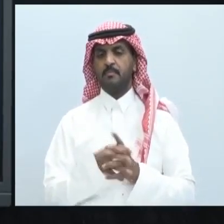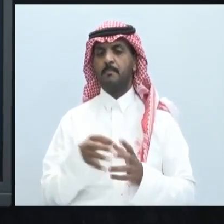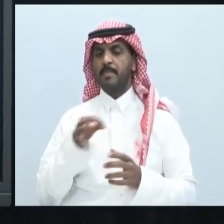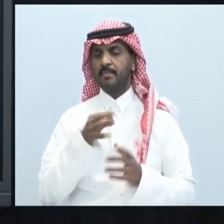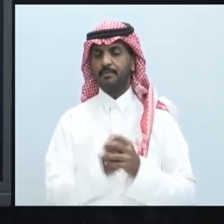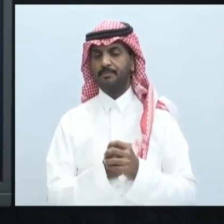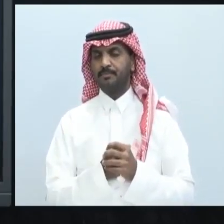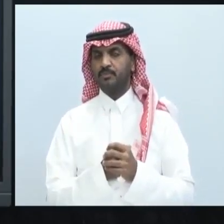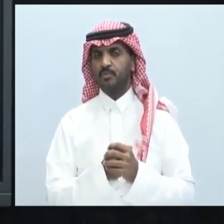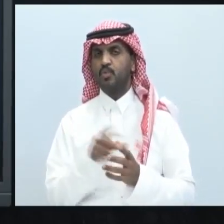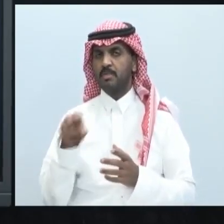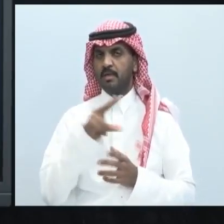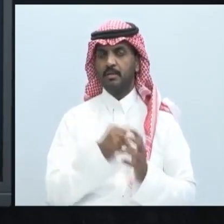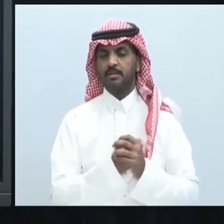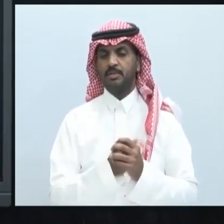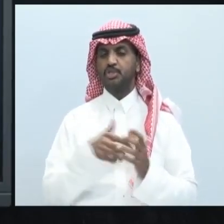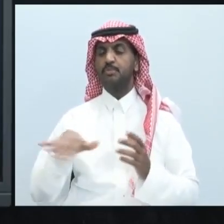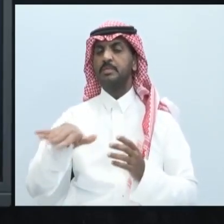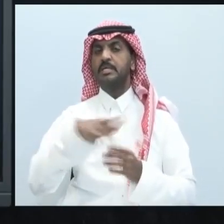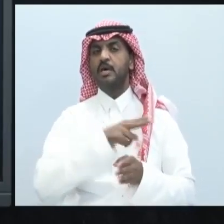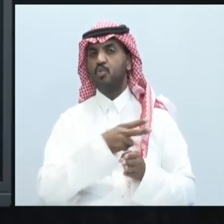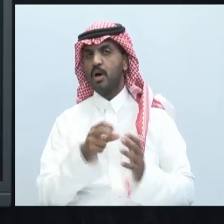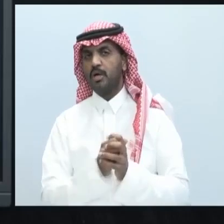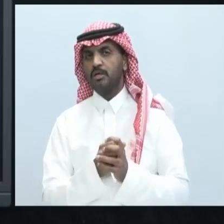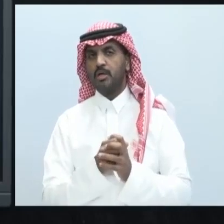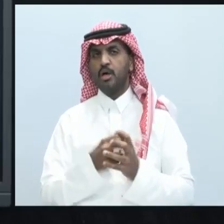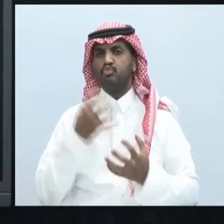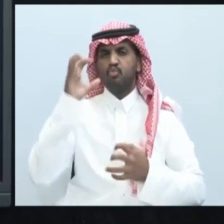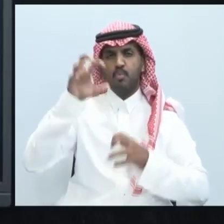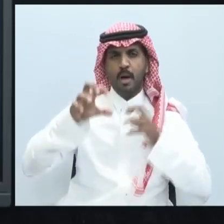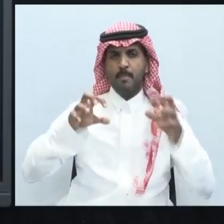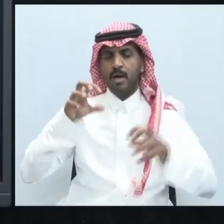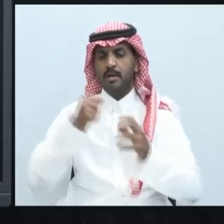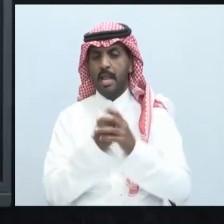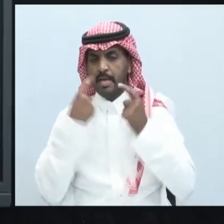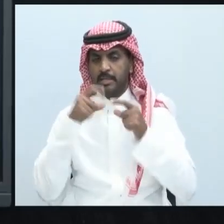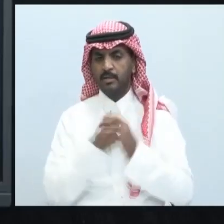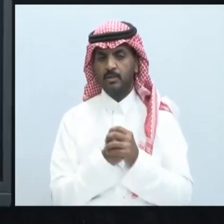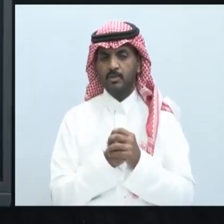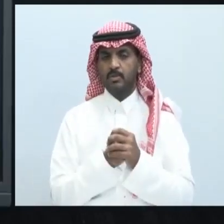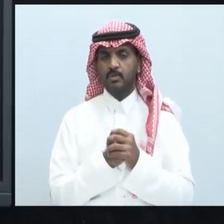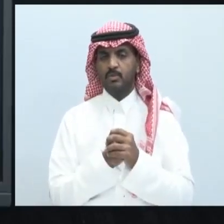ايضا لدينا مثال هنا مثلا جميع انواع الدببه الحيه